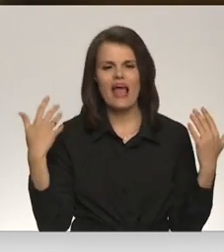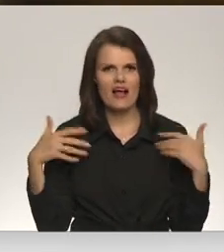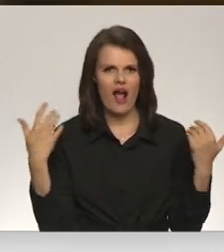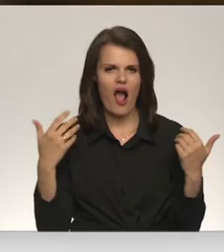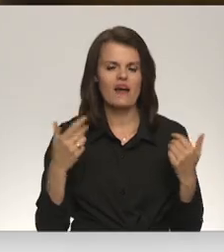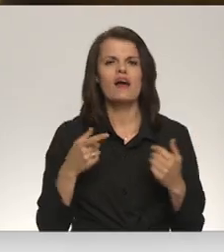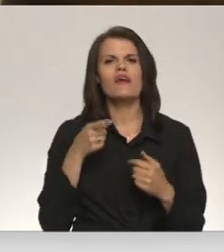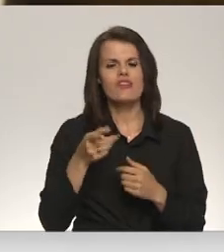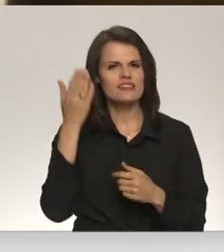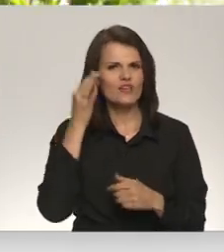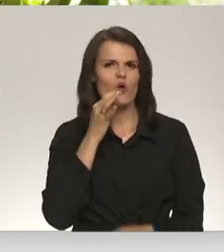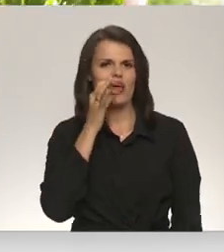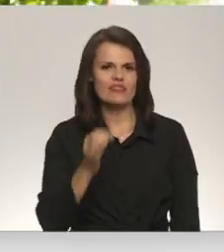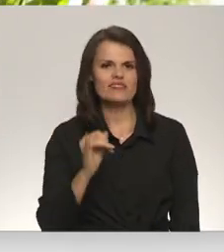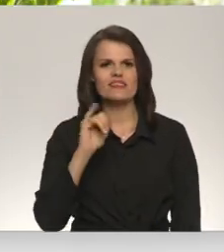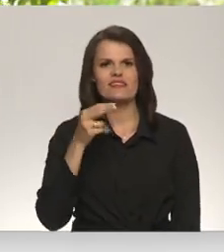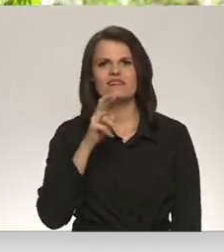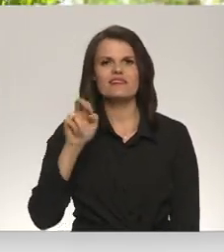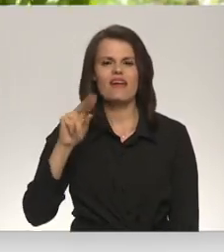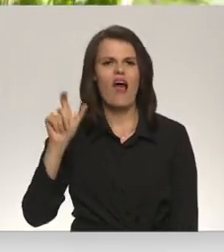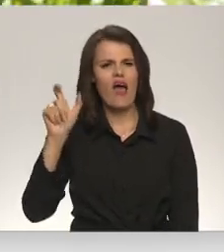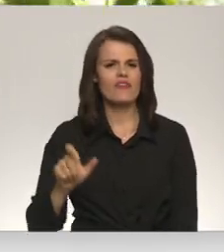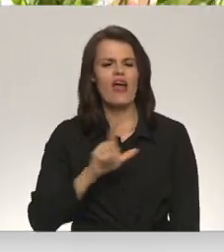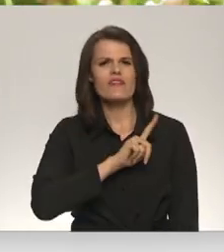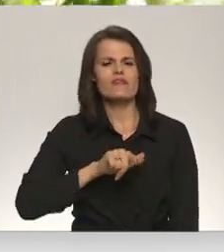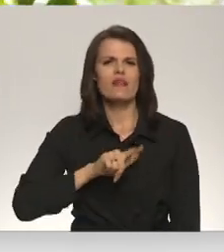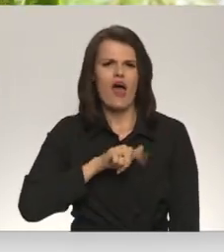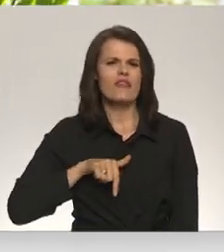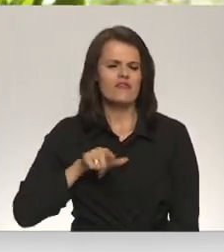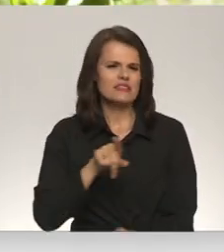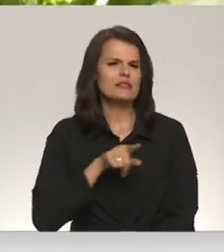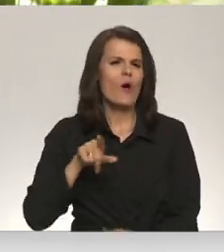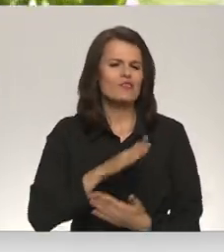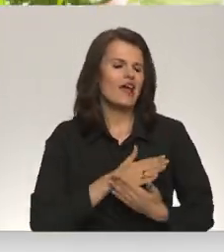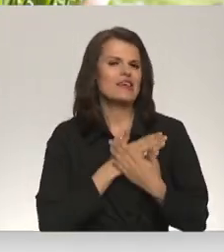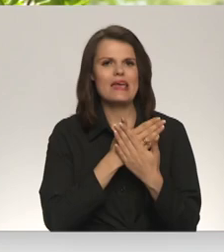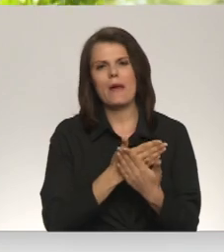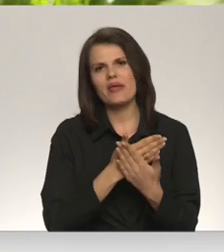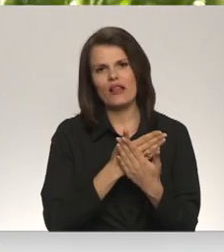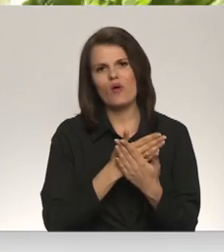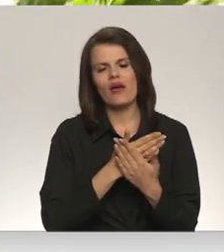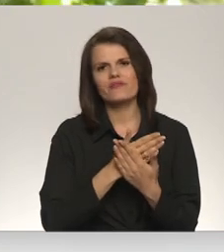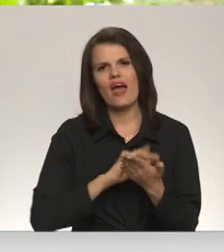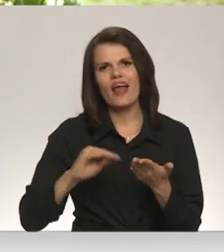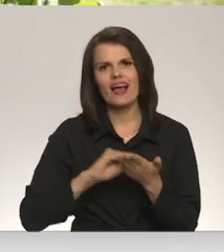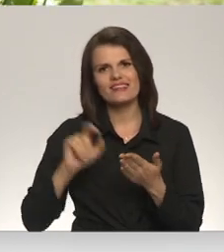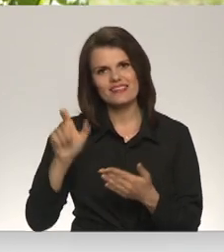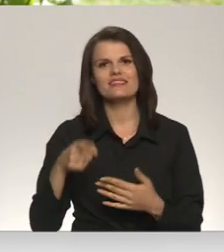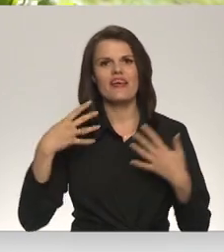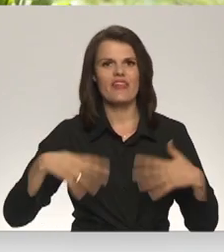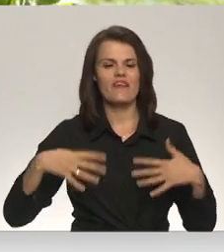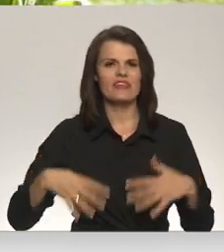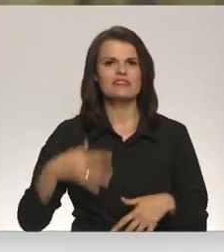Tā savulaik teikusi Ilze Indrāne, tautā iemīļota rakstniece, kuru godinām 95. Šūpļu svētkos. Viņa ir